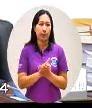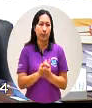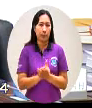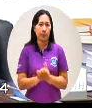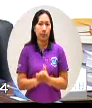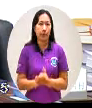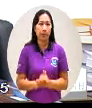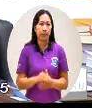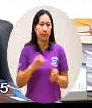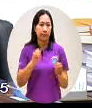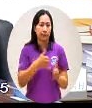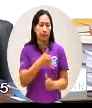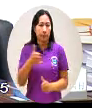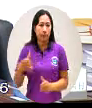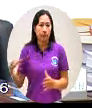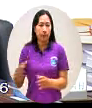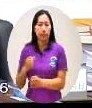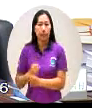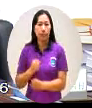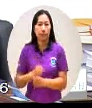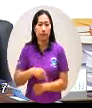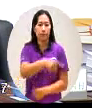议员同仁，大家好早哈。